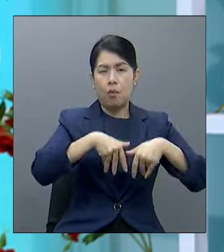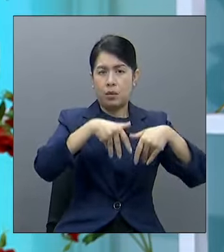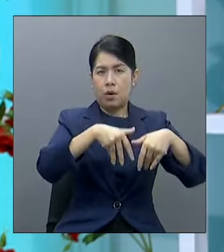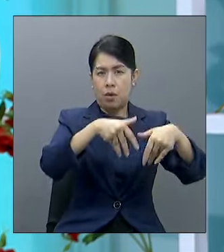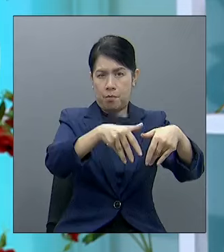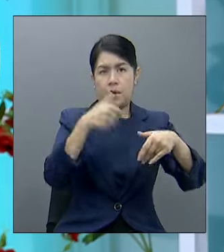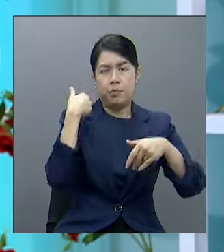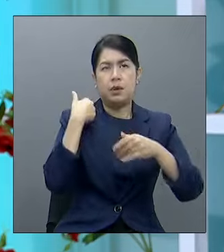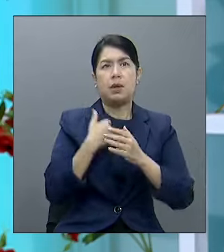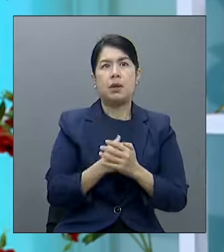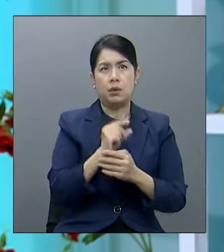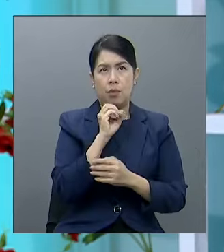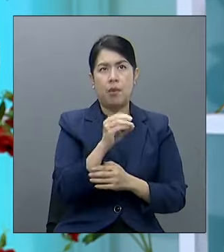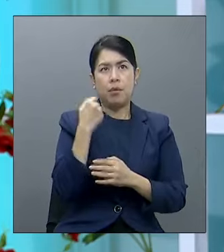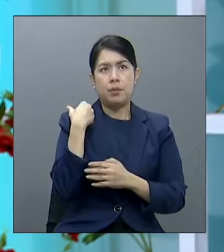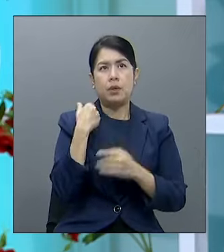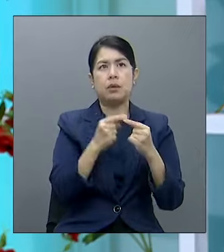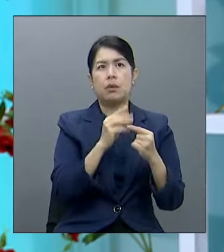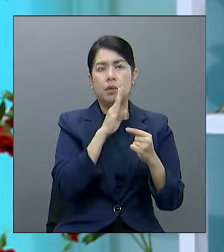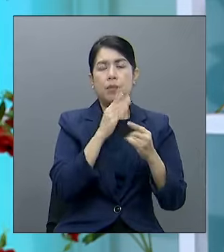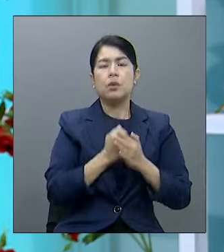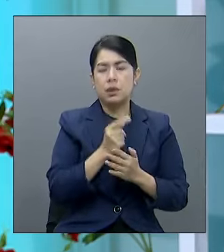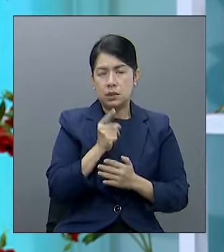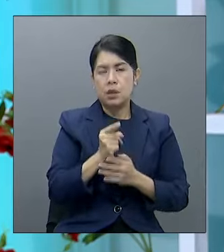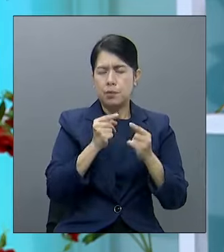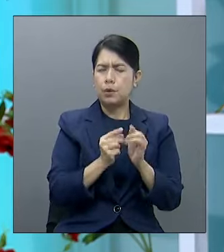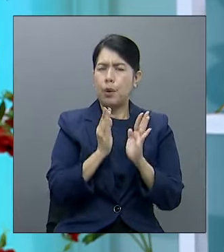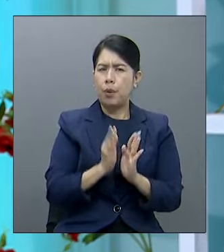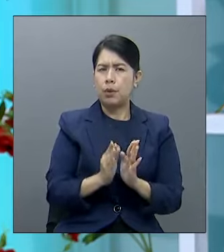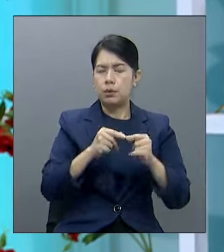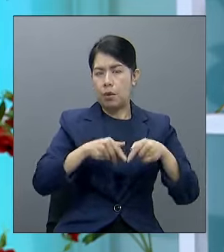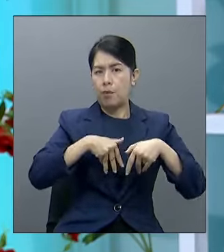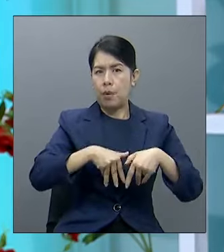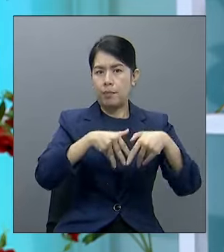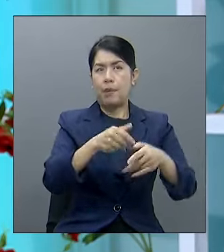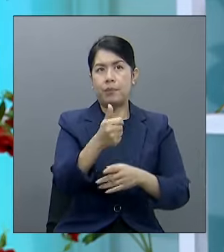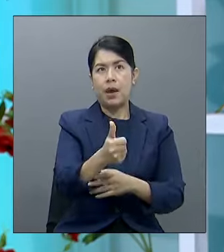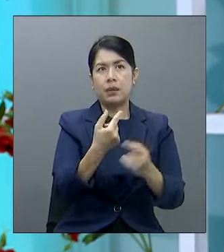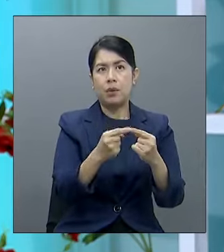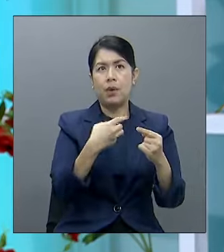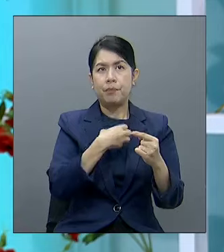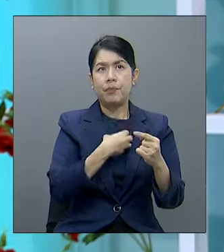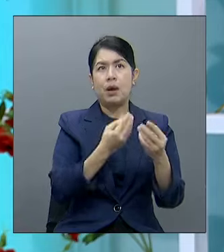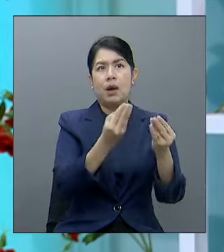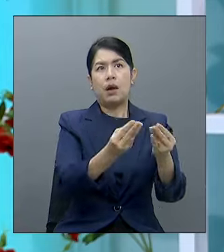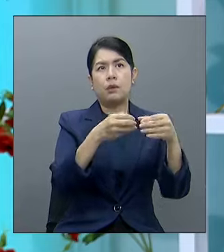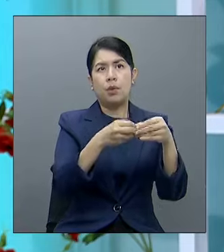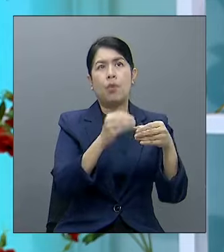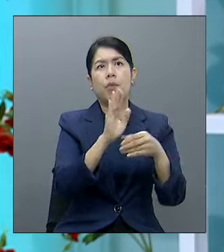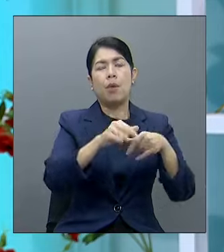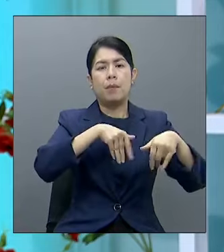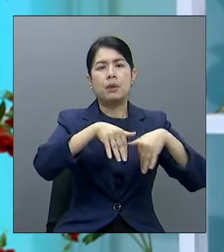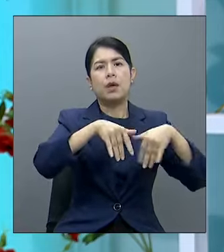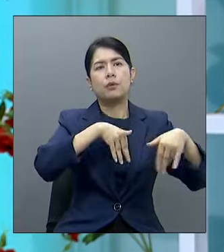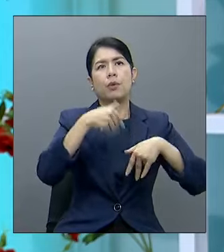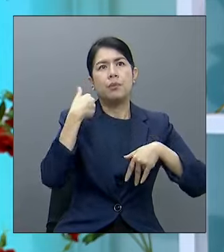กเว้นจากคอร์เปอเรทเพราะว่าเราอยากจะให้เป็นขบวนของ ภาคประชาชน ประชาชนทั่วไปแต่แน่นอนว่